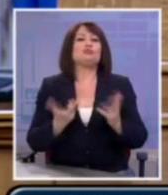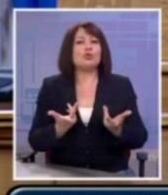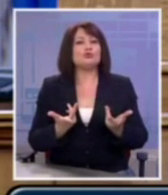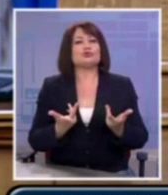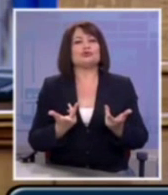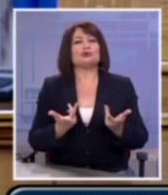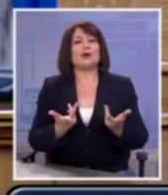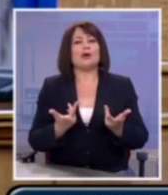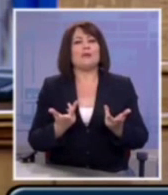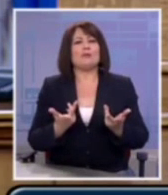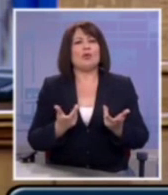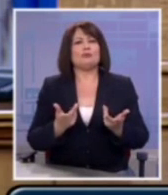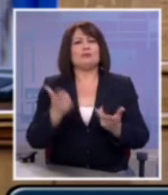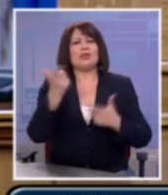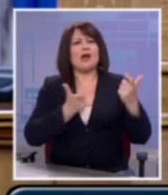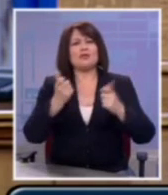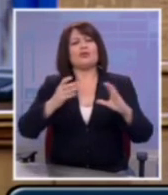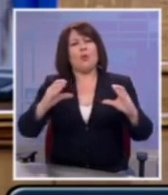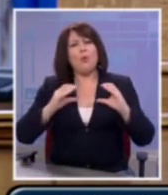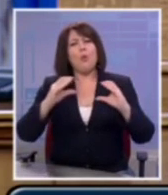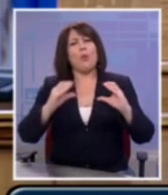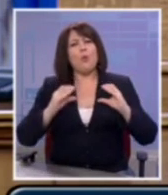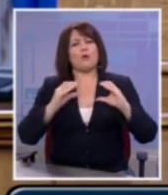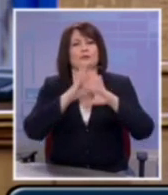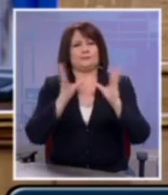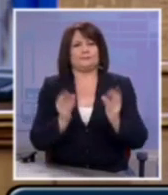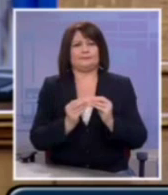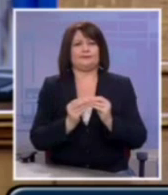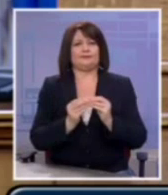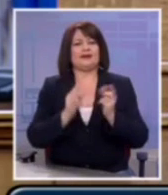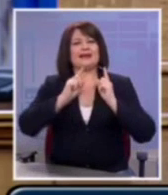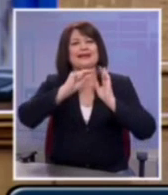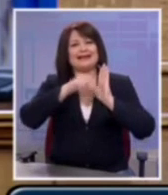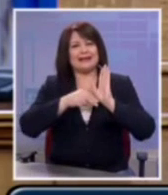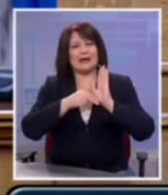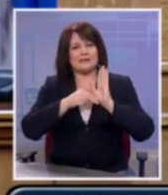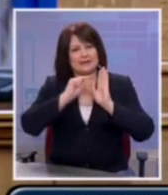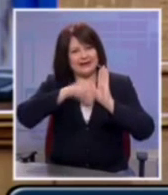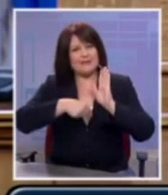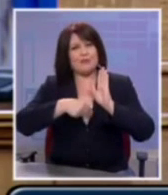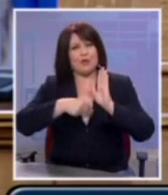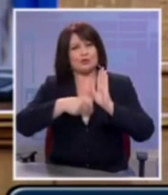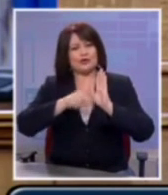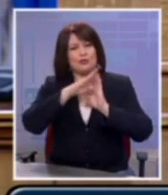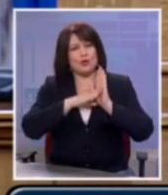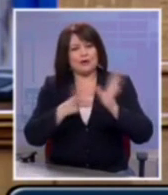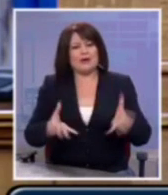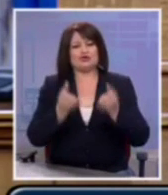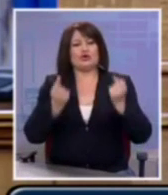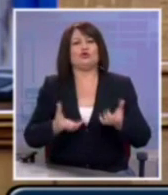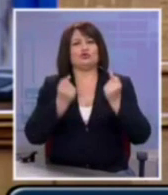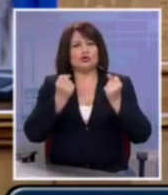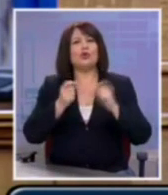από την αλόγιστη χορήγηση και λήψη δανείων και από τα προγράμματα διάσωσης και ποιοι είναι υπεύθυνοι για